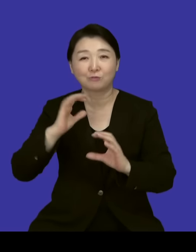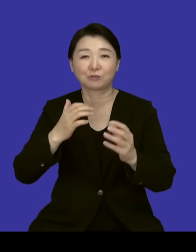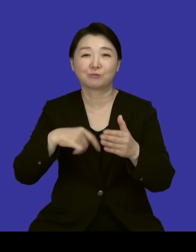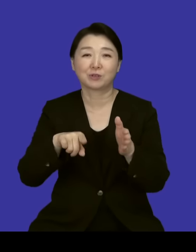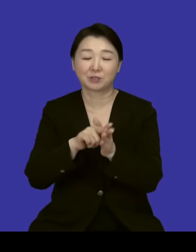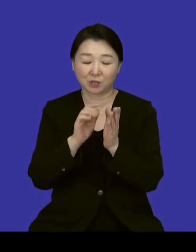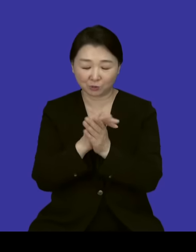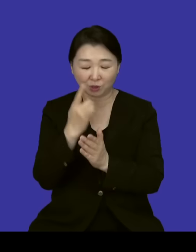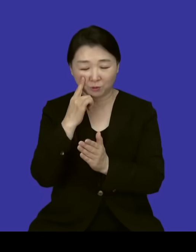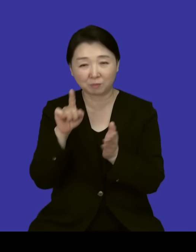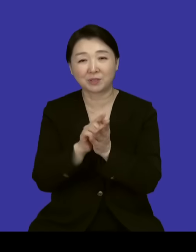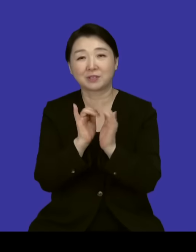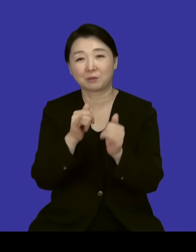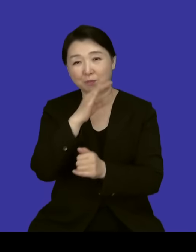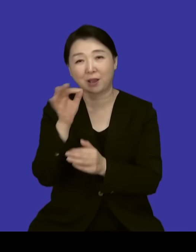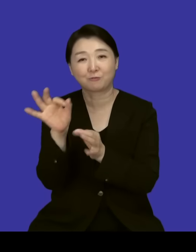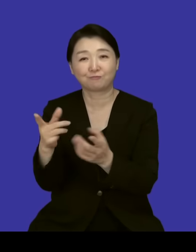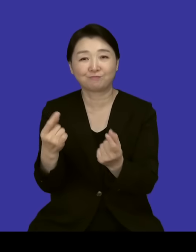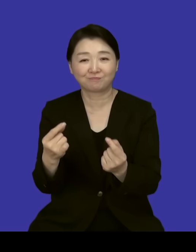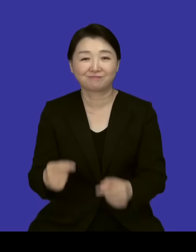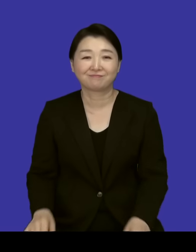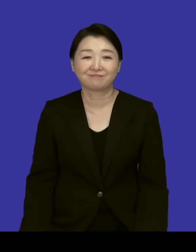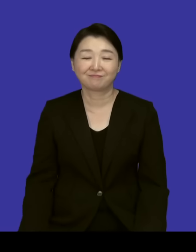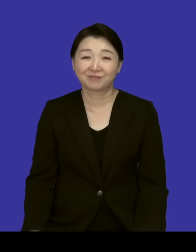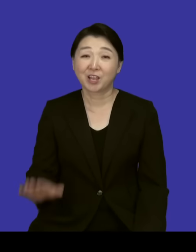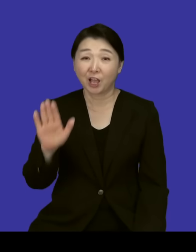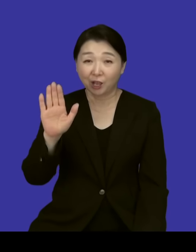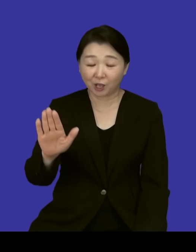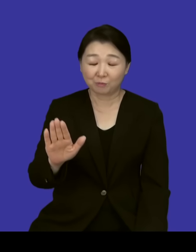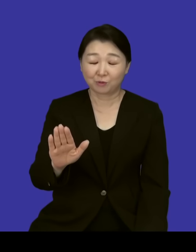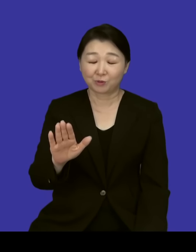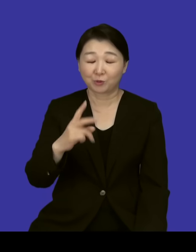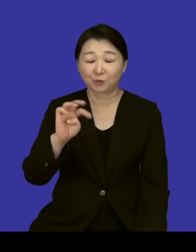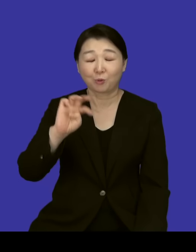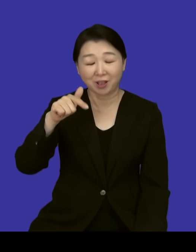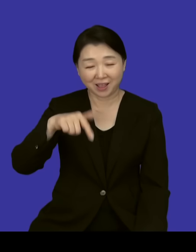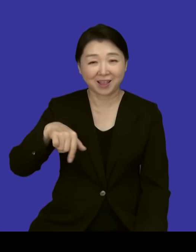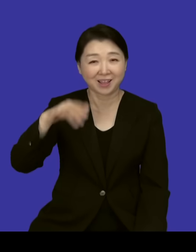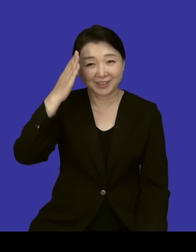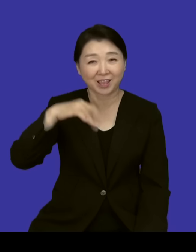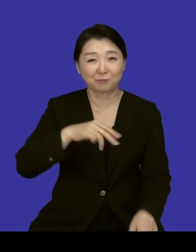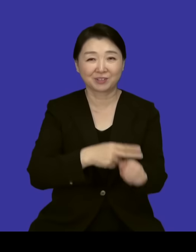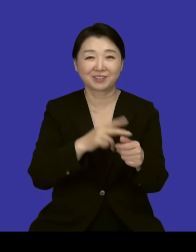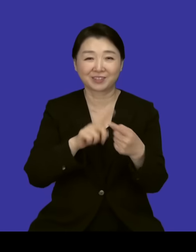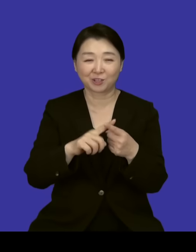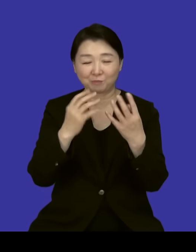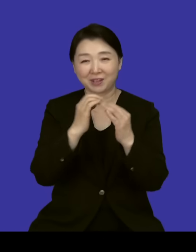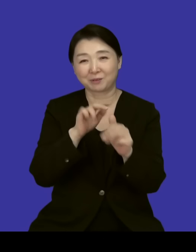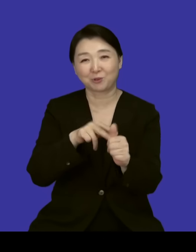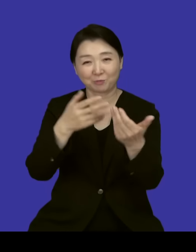것이 크리스찬으로서 올바른 투자가 아닐까 하는 생각이 들었습니다. 앞으로도 동아게임에서로서 많은 사람들의 더